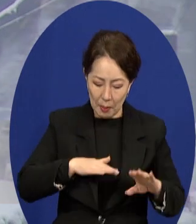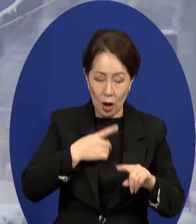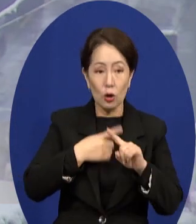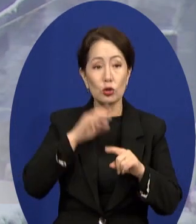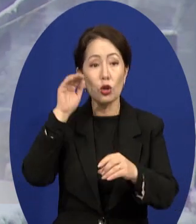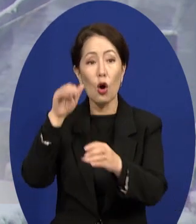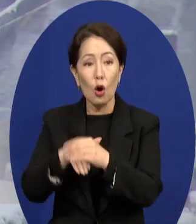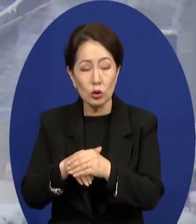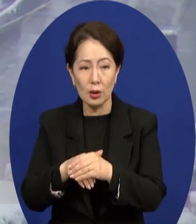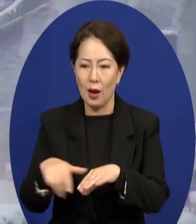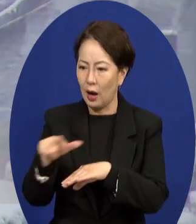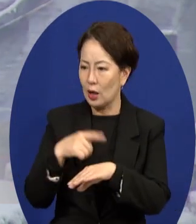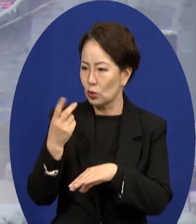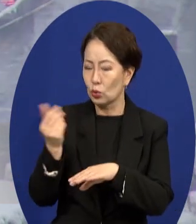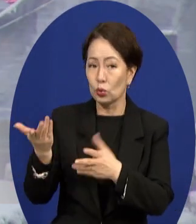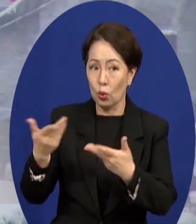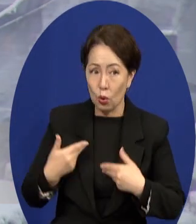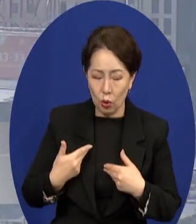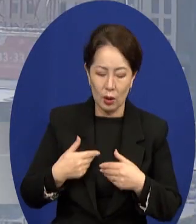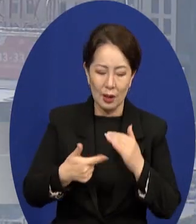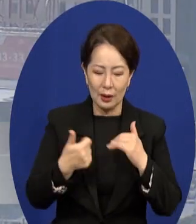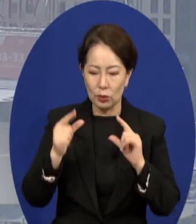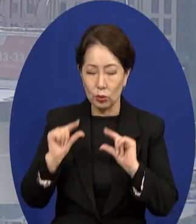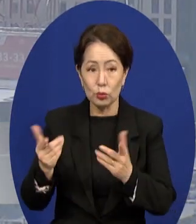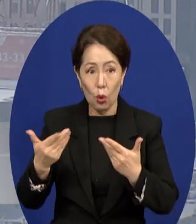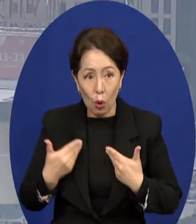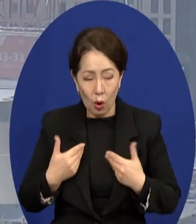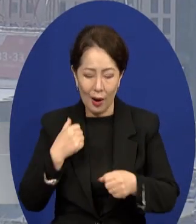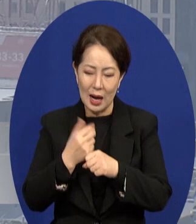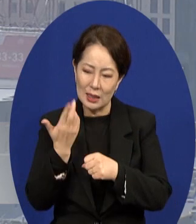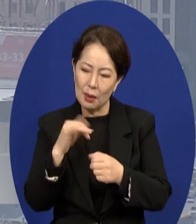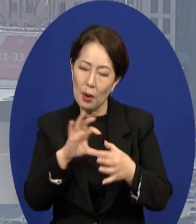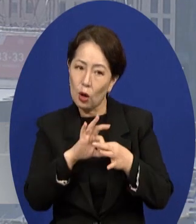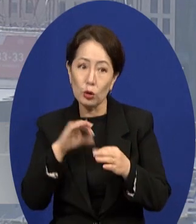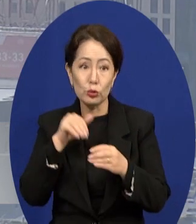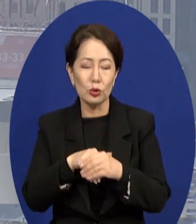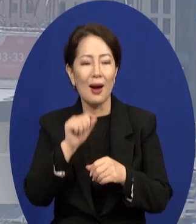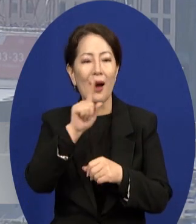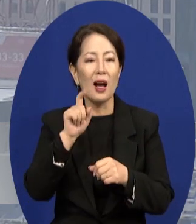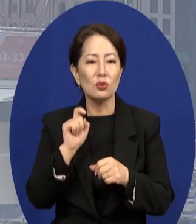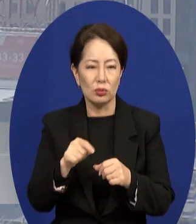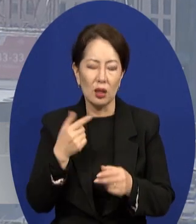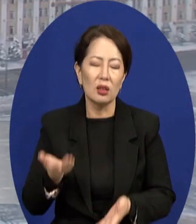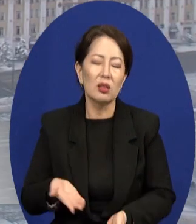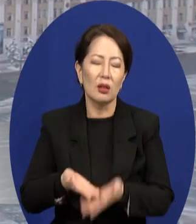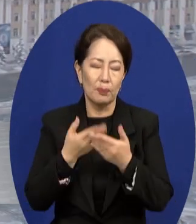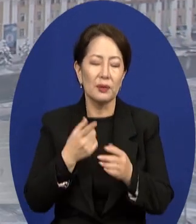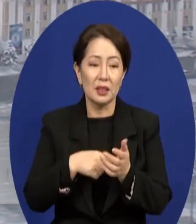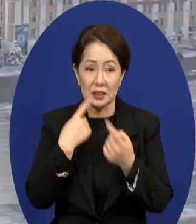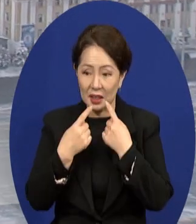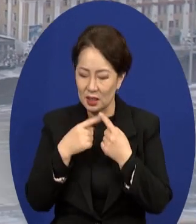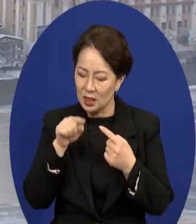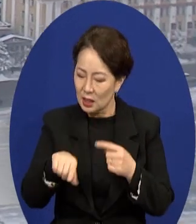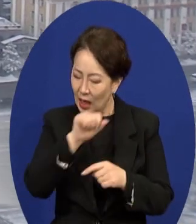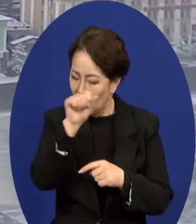хүнд газар өнгө олгох, татварын хөнгөлөлт үзүүлэх, ажлын байранд зуучлах асуудал хөшүүрэг хэрэгтэйг тэрээр ярьлаа. Энэ